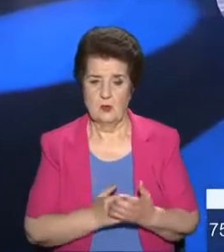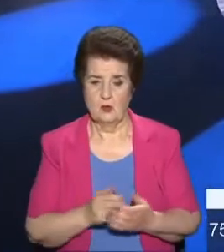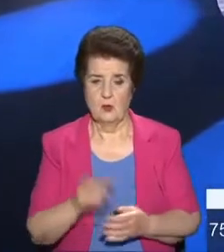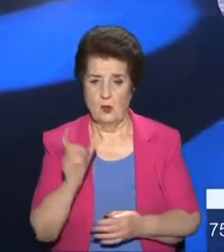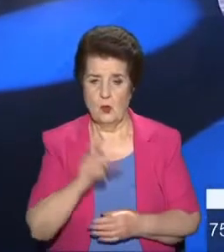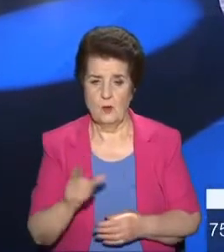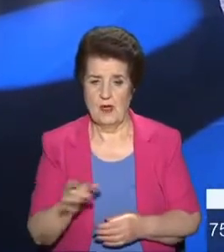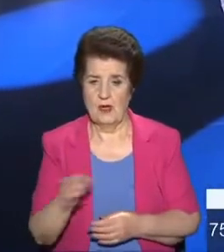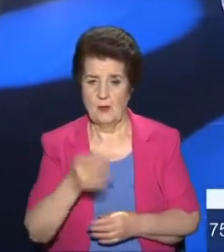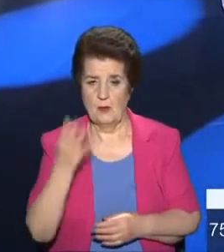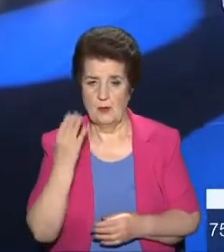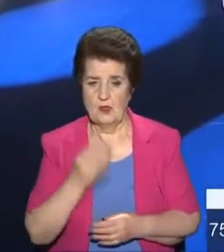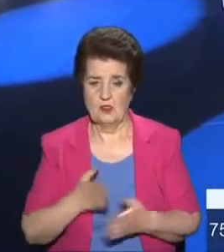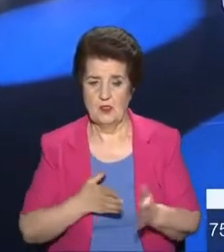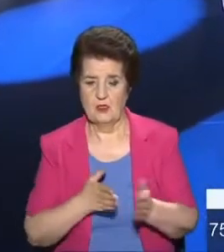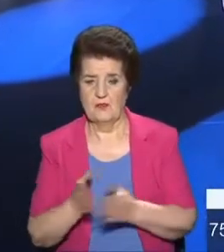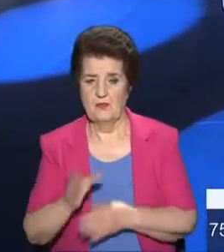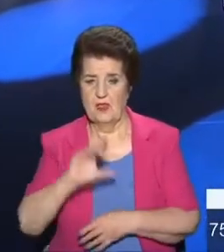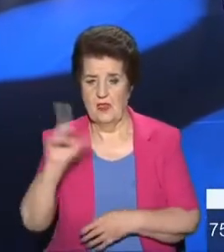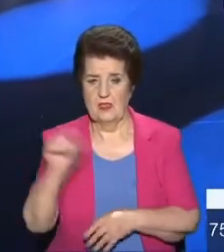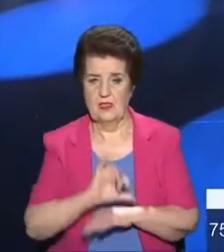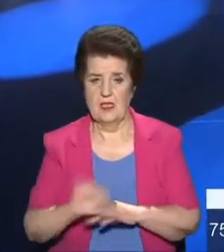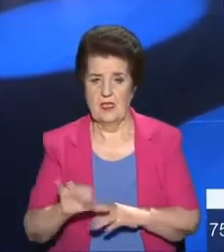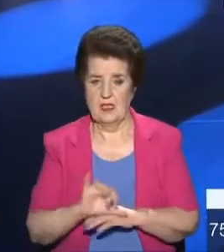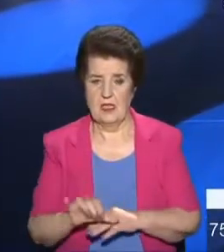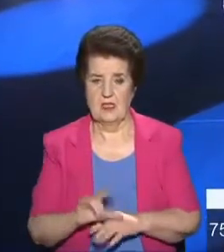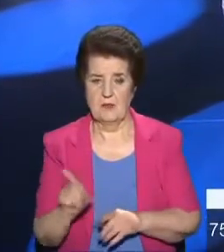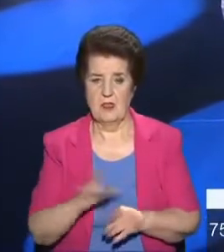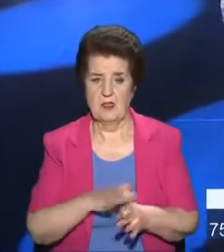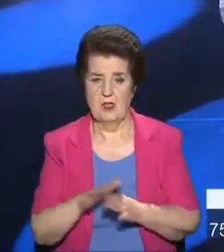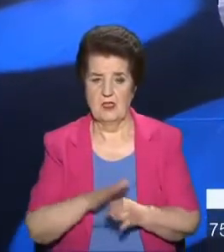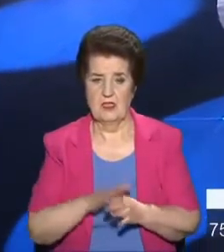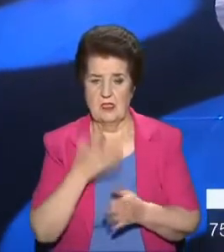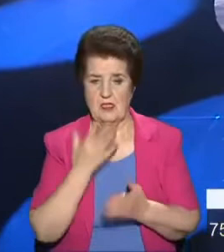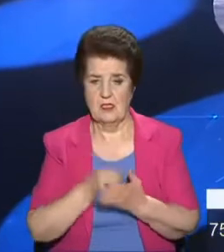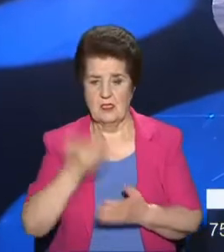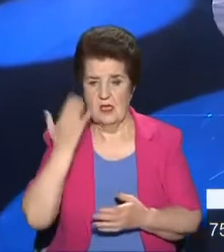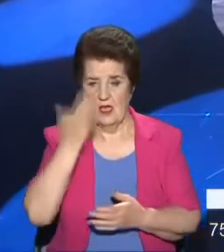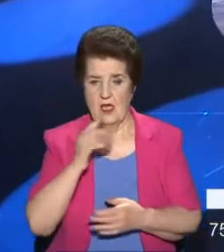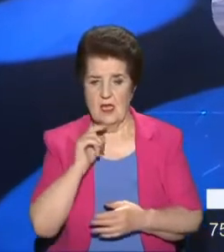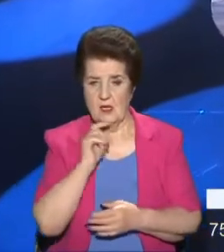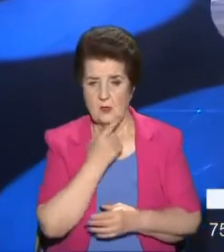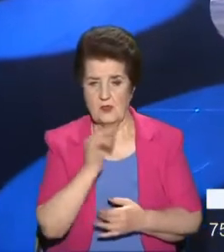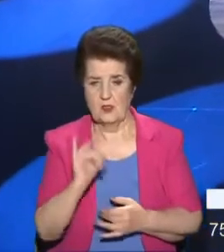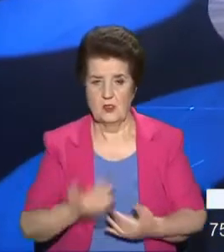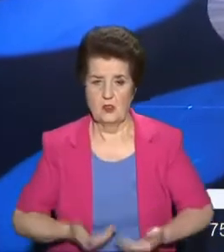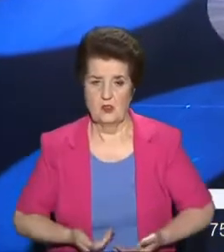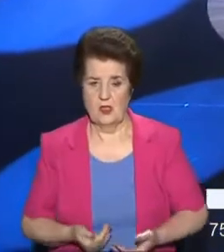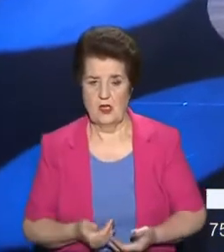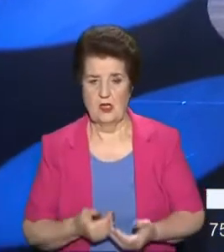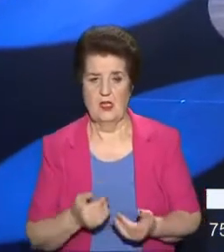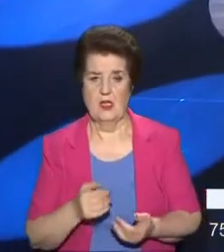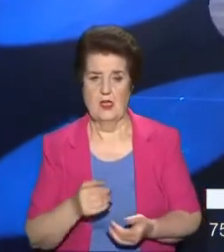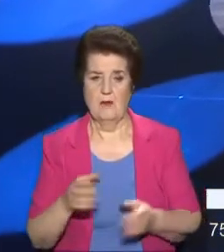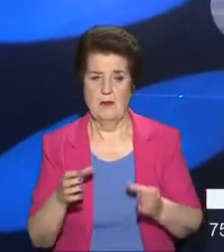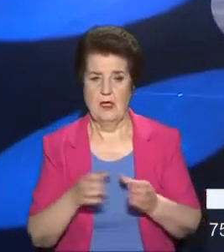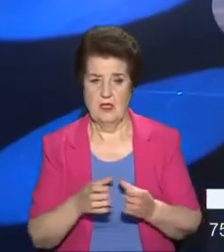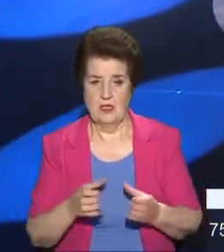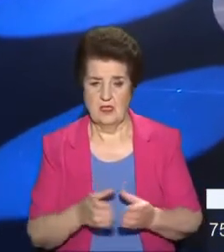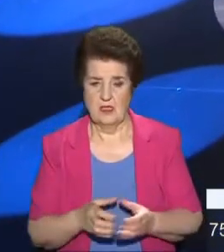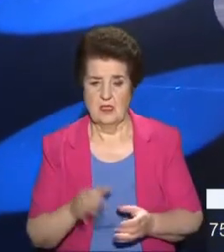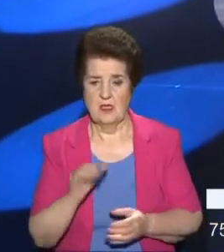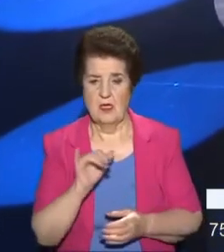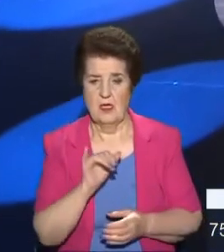Moldova ia Calea străinătății pentru a se realiza visele sale economice și sociale imediat a Partidului unității naționale